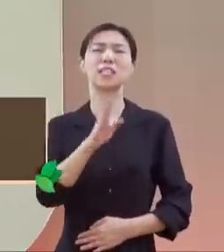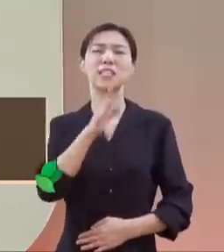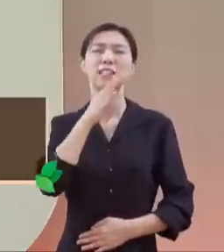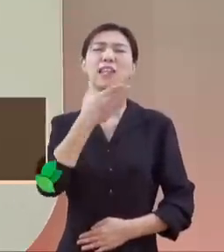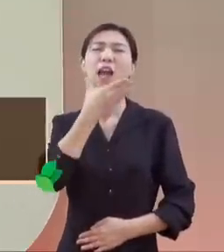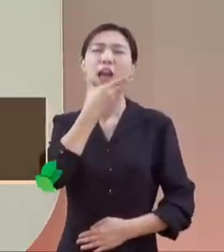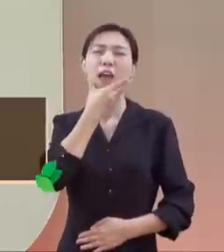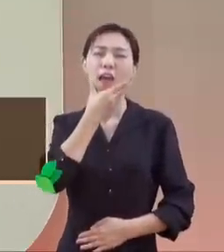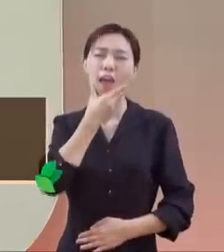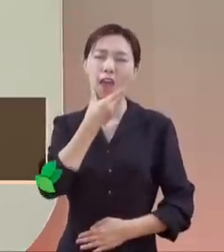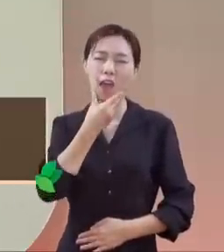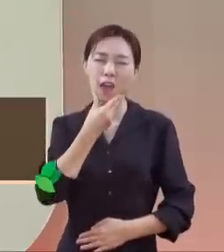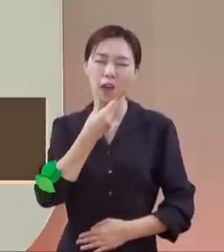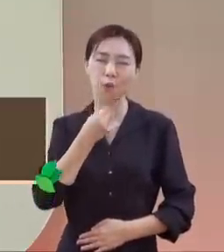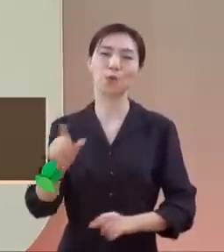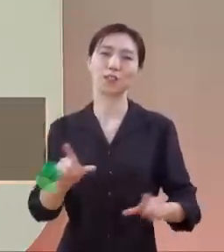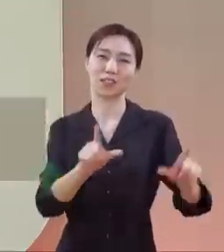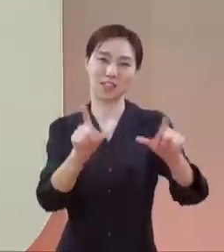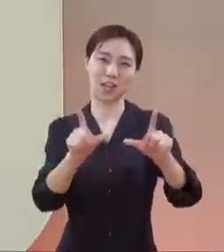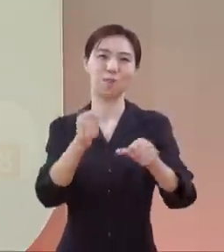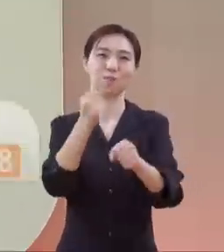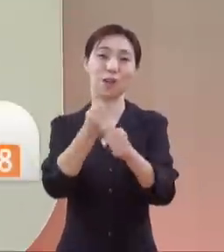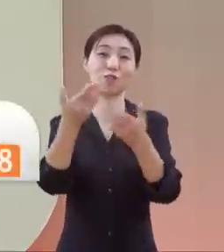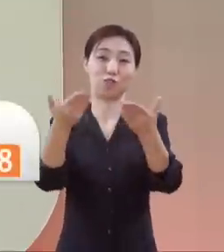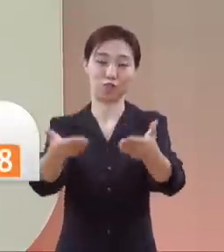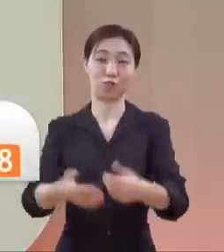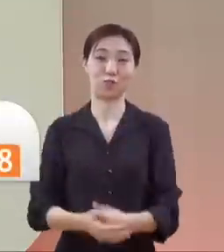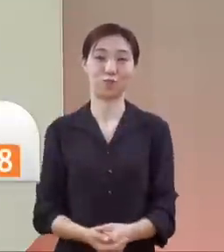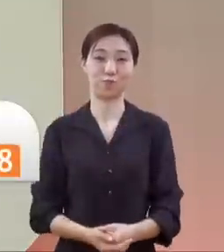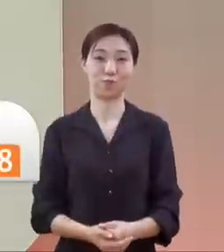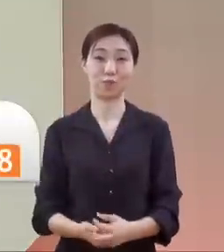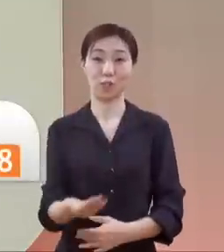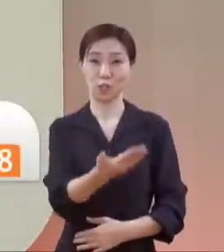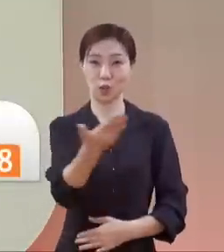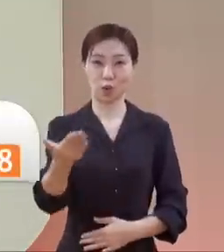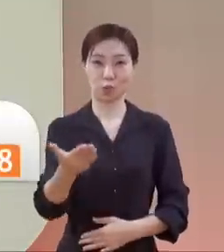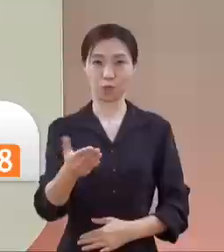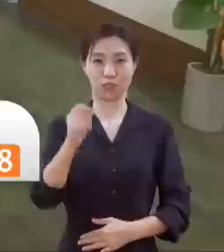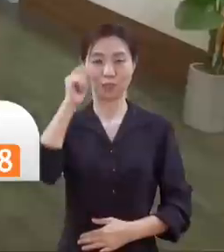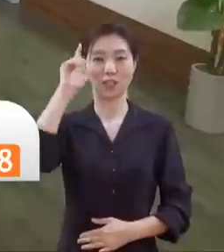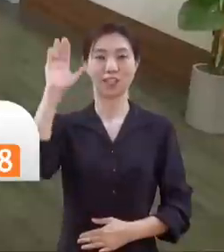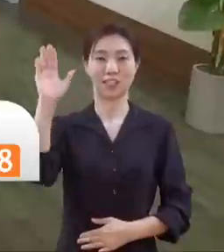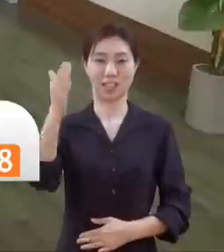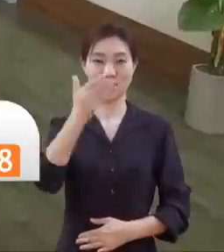길로 이끌어 줄 것입니다 여러분 성불하십시오